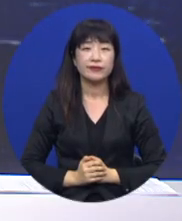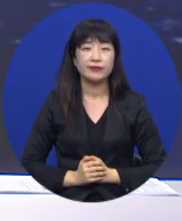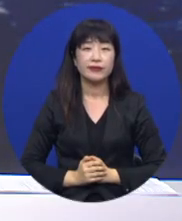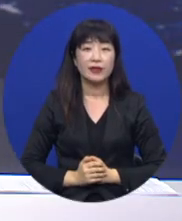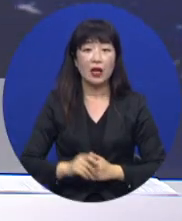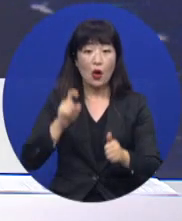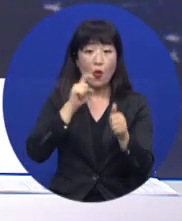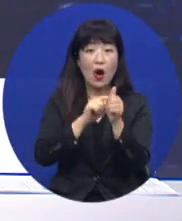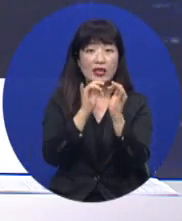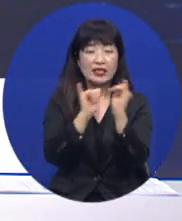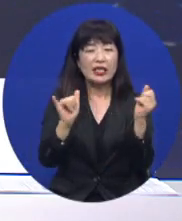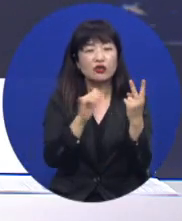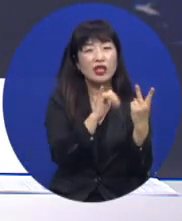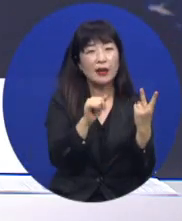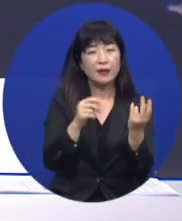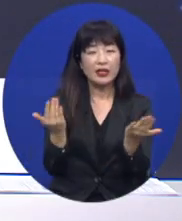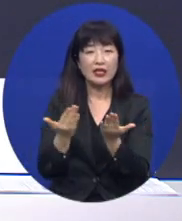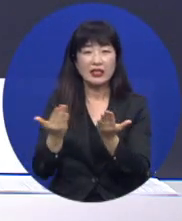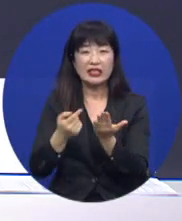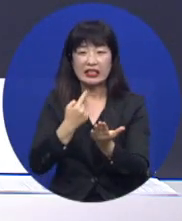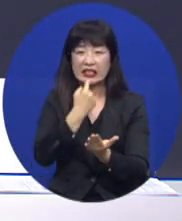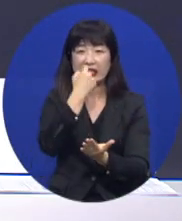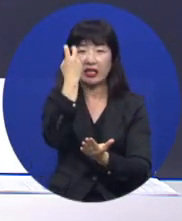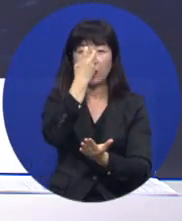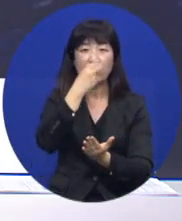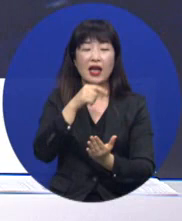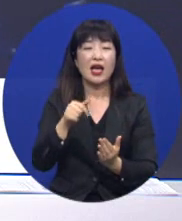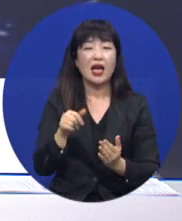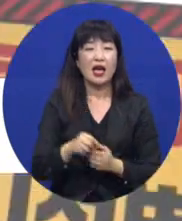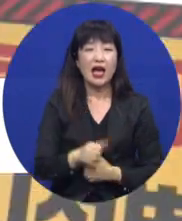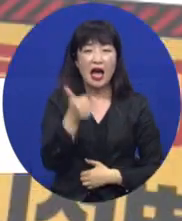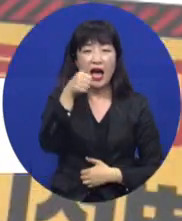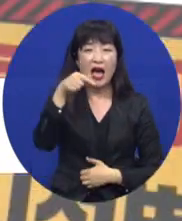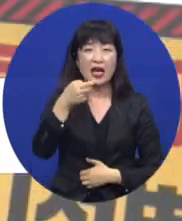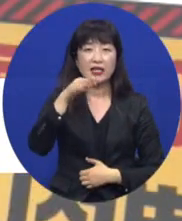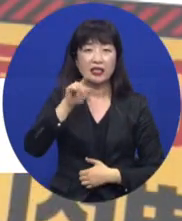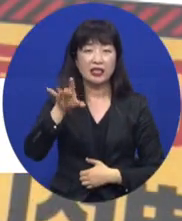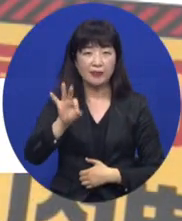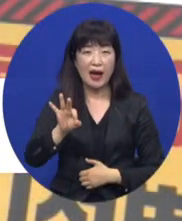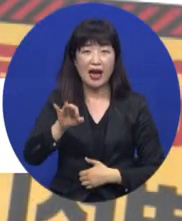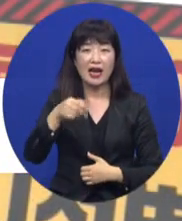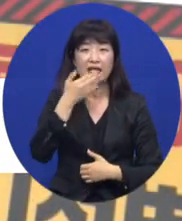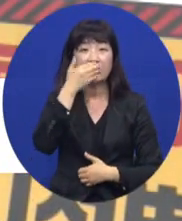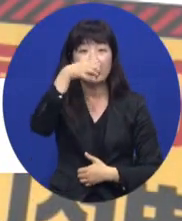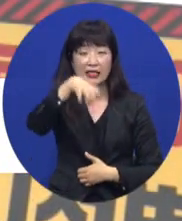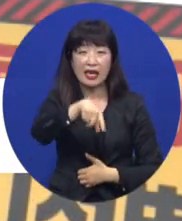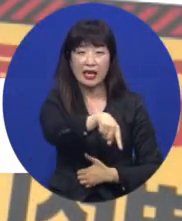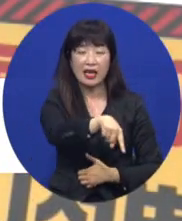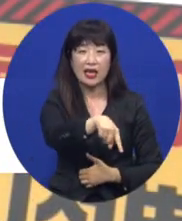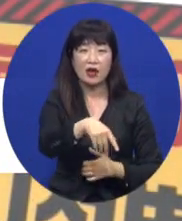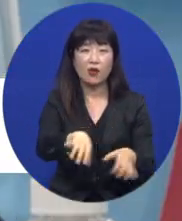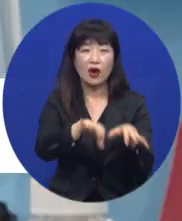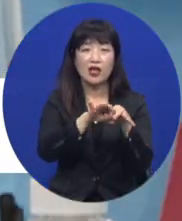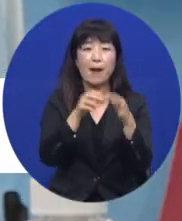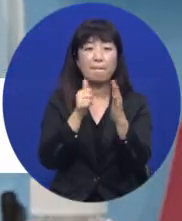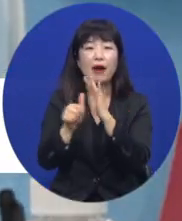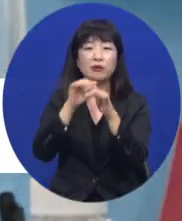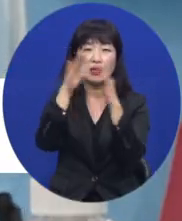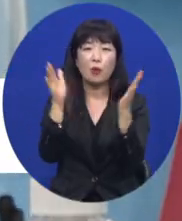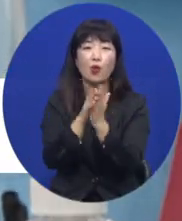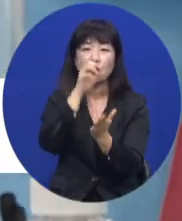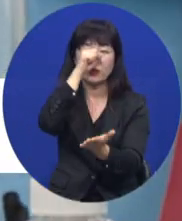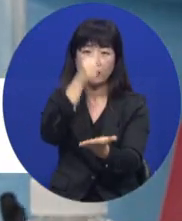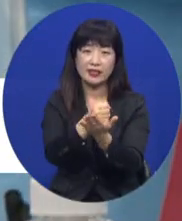확신 자 두 명의 그물에 진단 검사가 이루어진 서귀포시 안덕면 의 음식점 하루방 가든과 발전의 방문자 모두